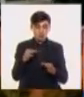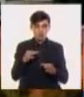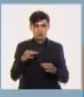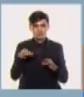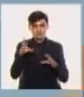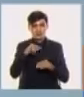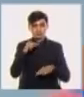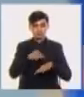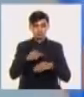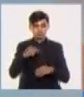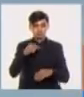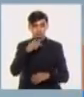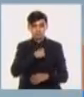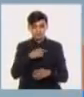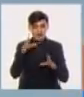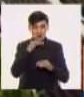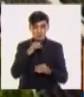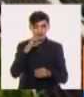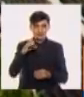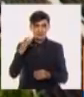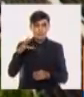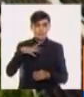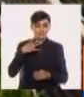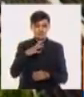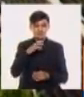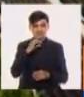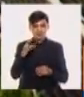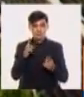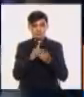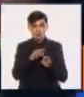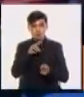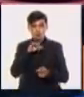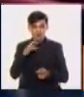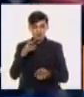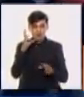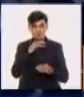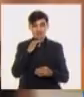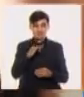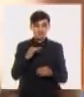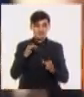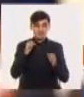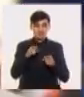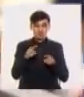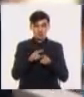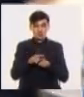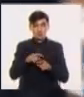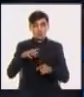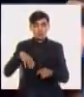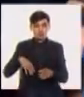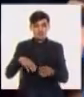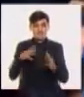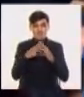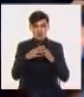тему затронут нынешние лидеры бывших советских республик при встрече с Владимиром Путиным. Такая возможность им предоставится после военного